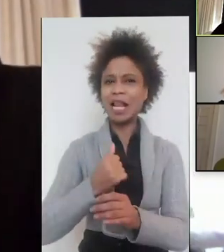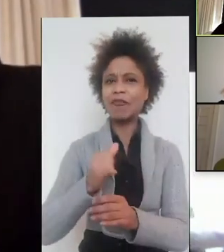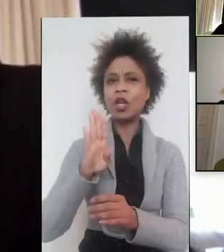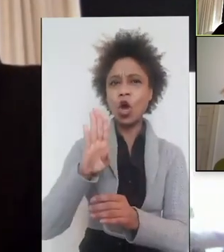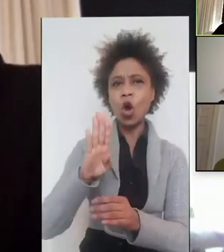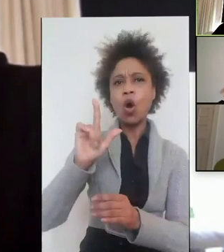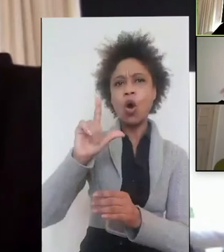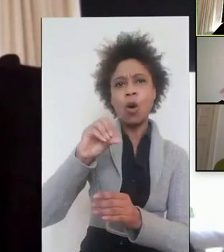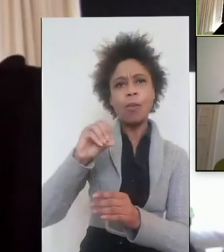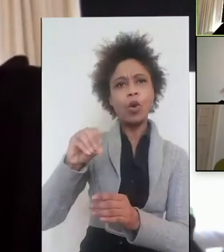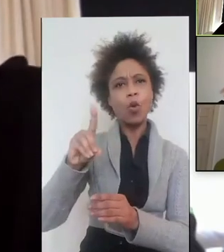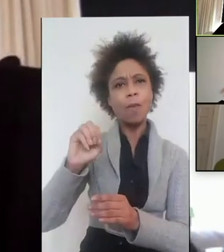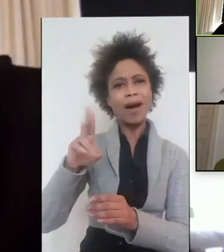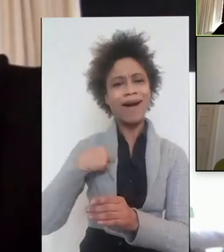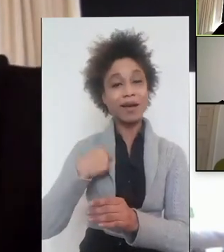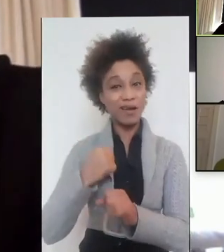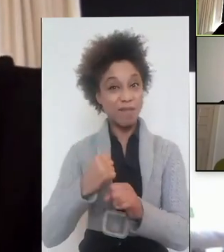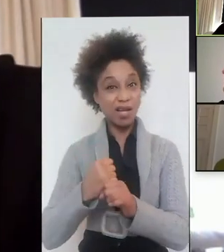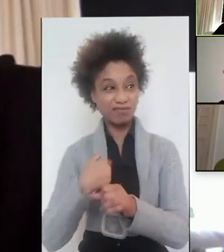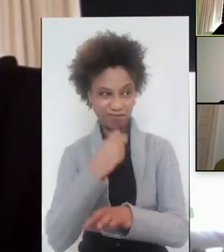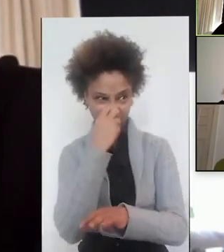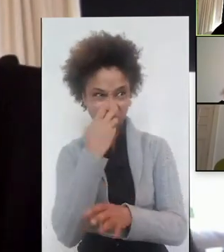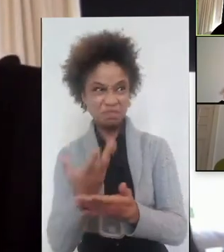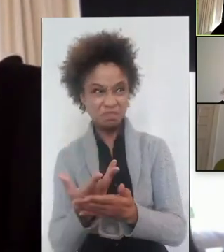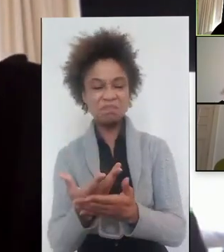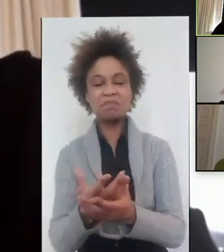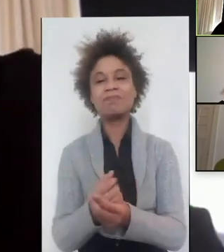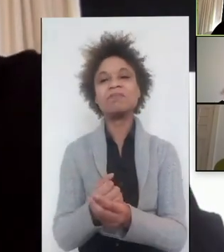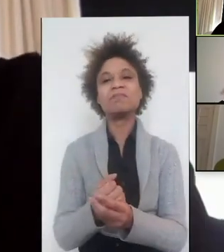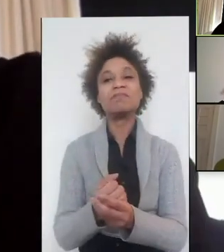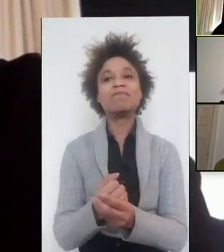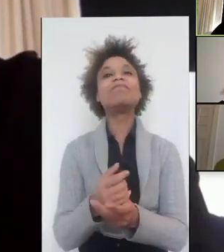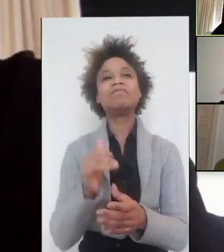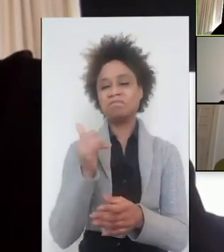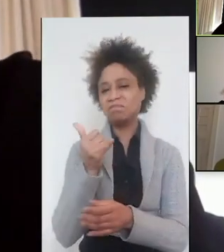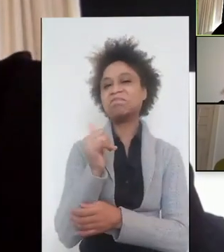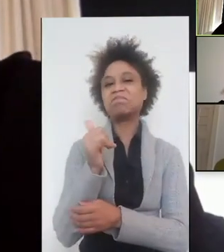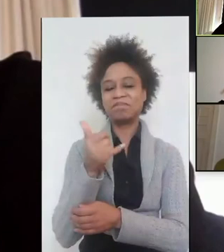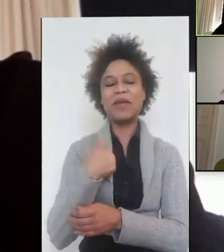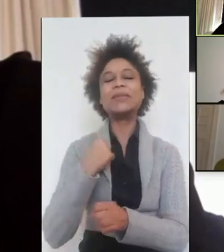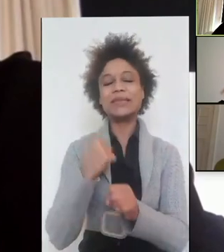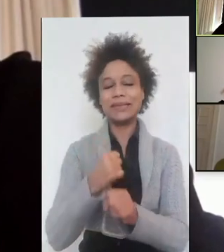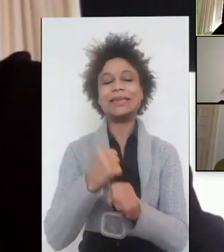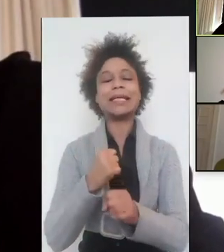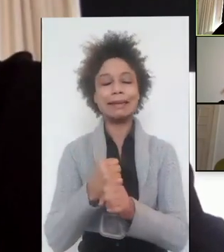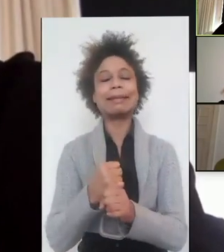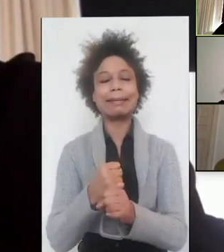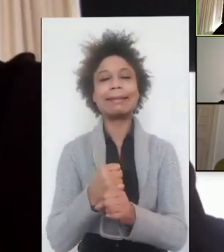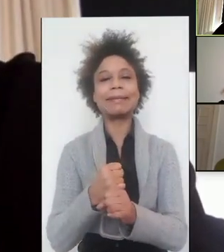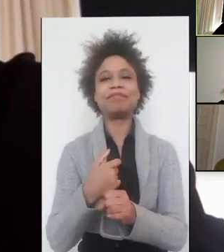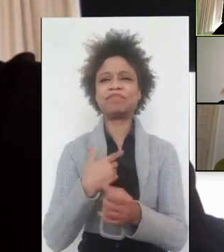en instanties die dat wel hebben. En waar je dat inderdaad wel ziet. Daar is denk ik niks mis mee, maar weer hetzelfde